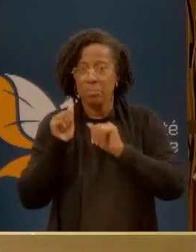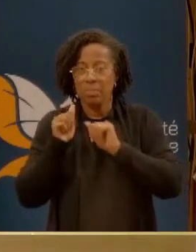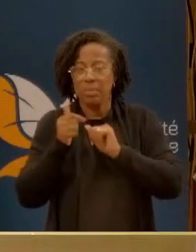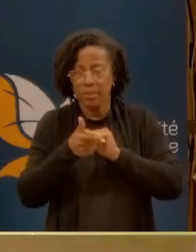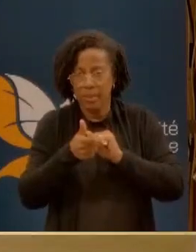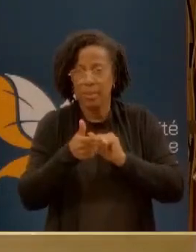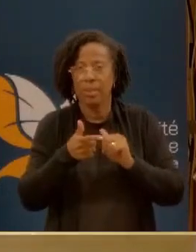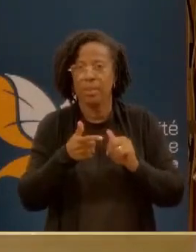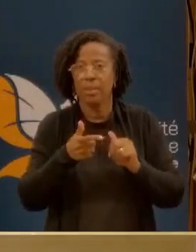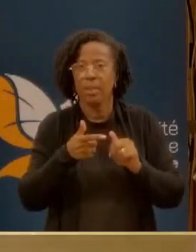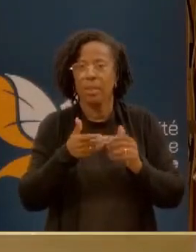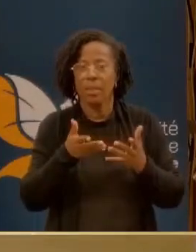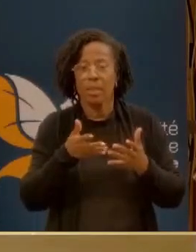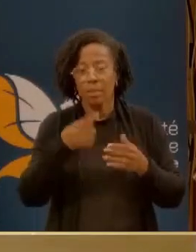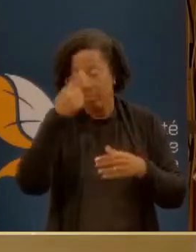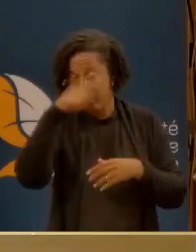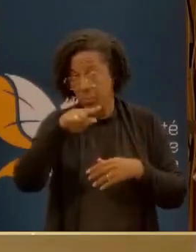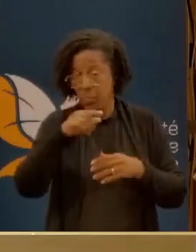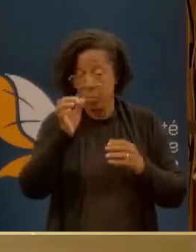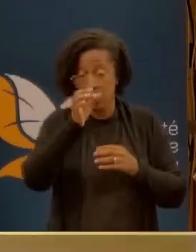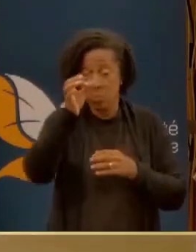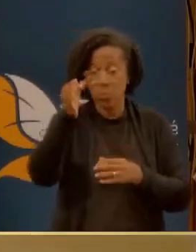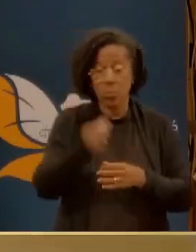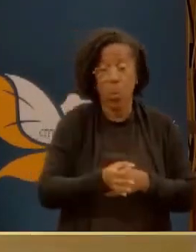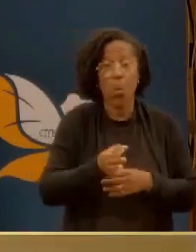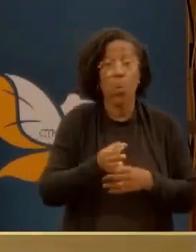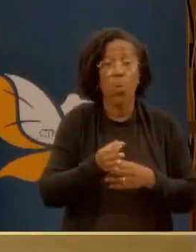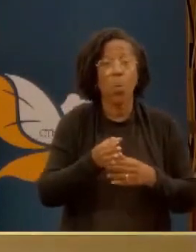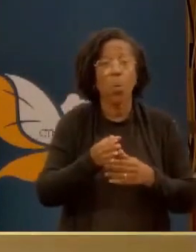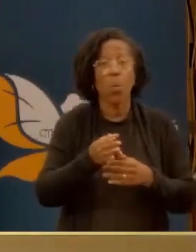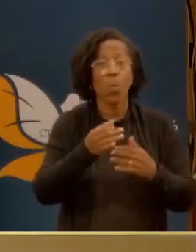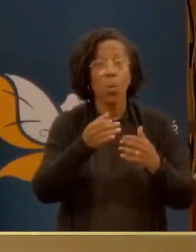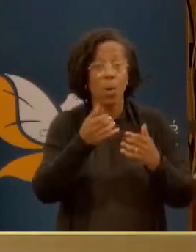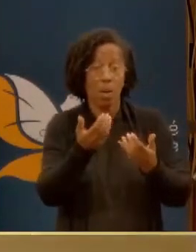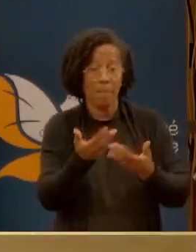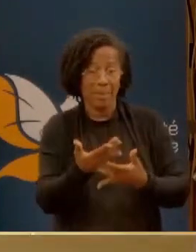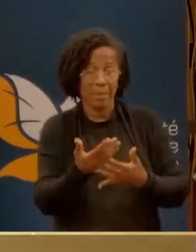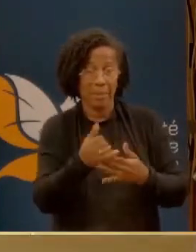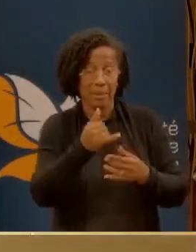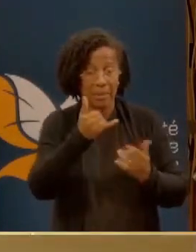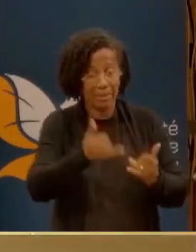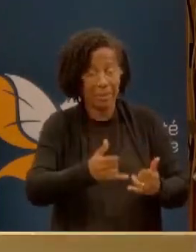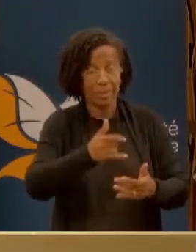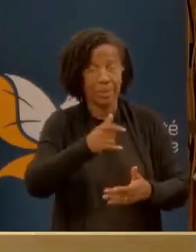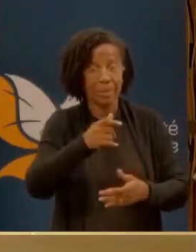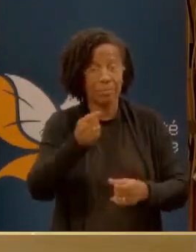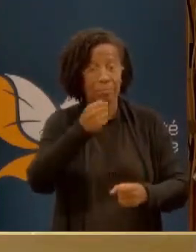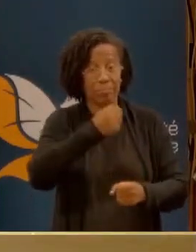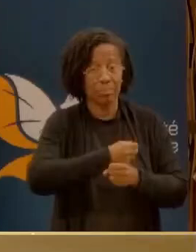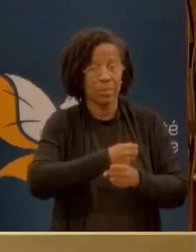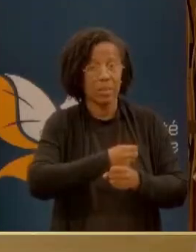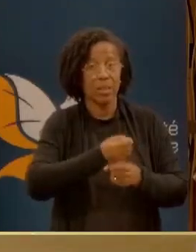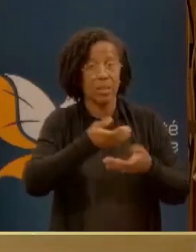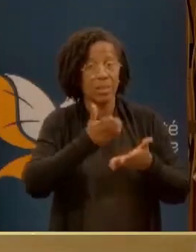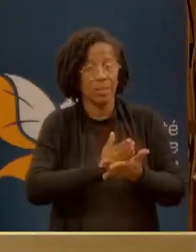fixer les taux pour la Martinique, c'est ici que nous allons le fixer. Alors nous allons fixer pour un certain nombre de produits de luxe ou de